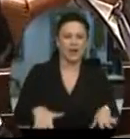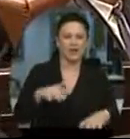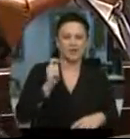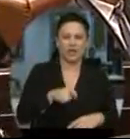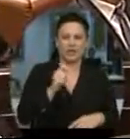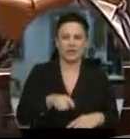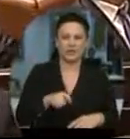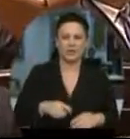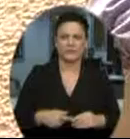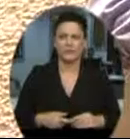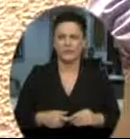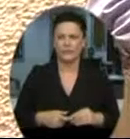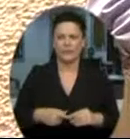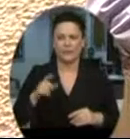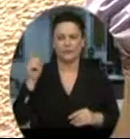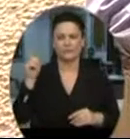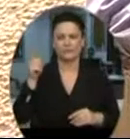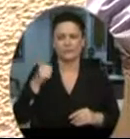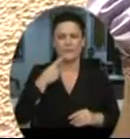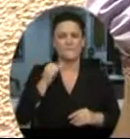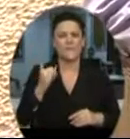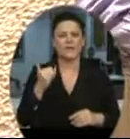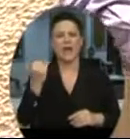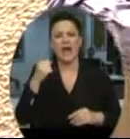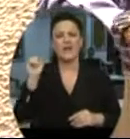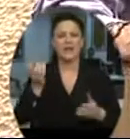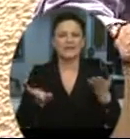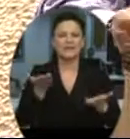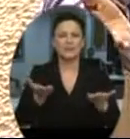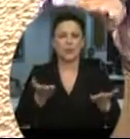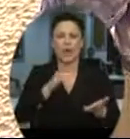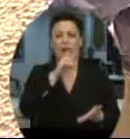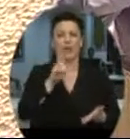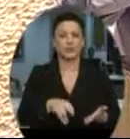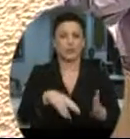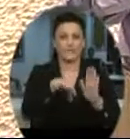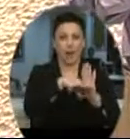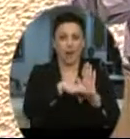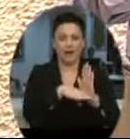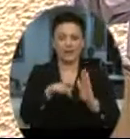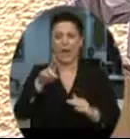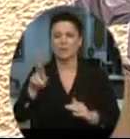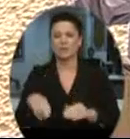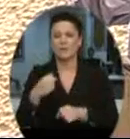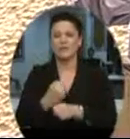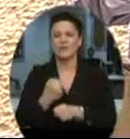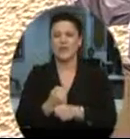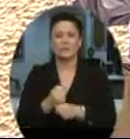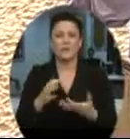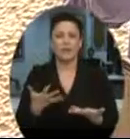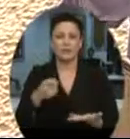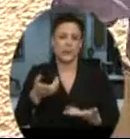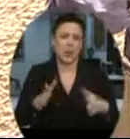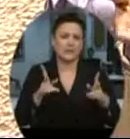זה הפרת האיזון בין הרשות המחוקקת לרשות המבצעת? חוסר היכולת שלנו, של